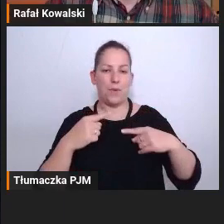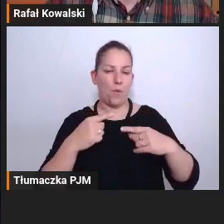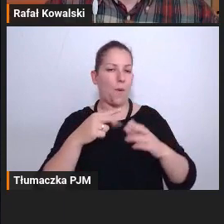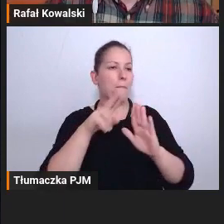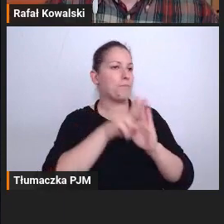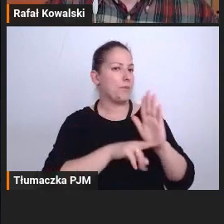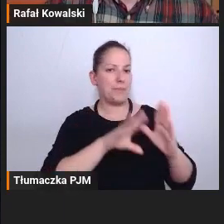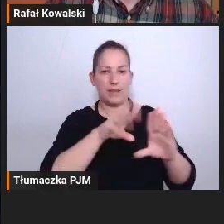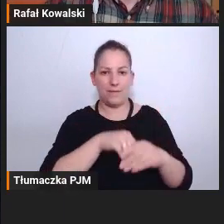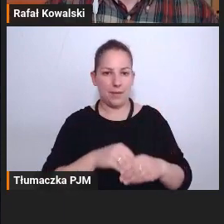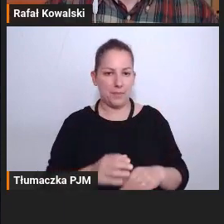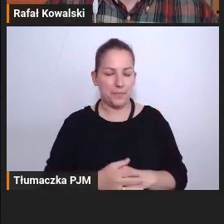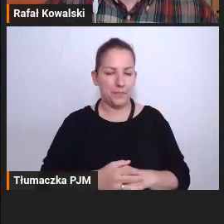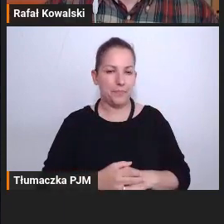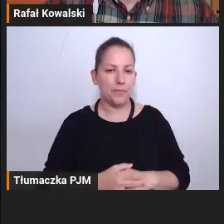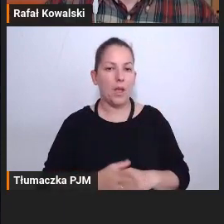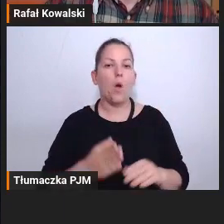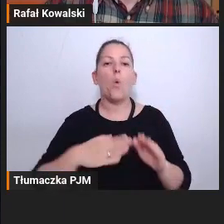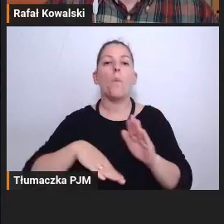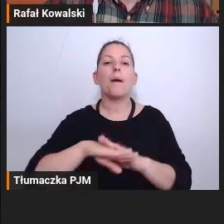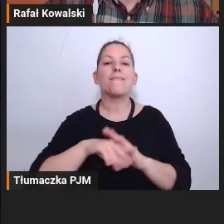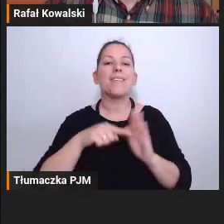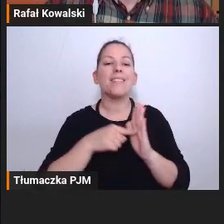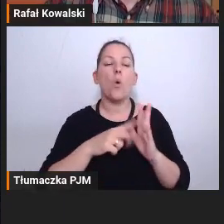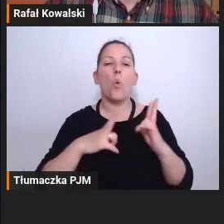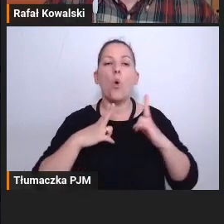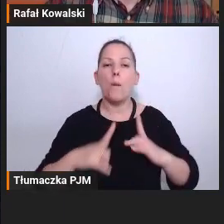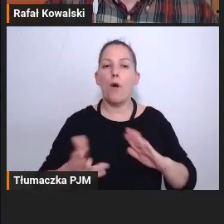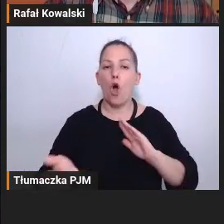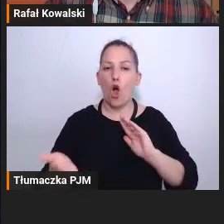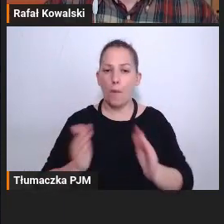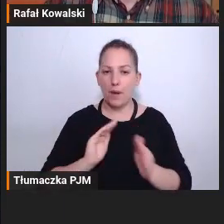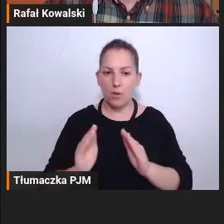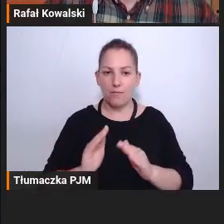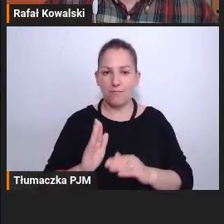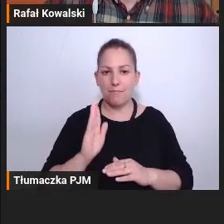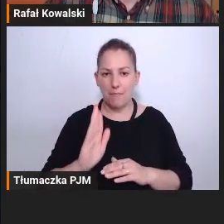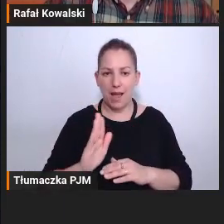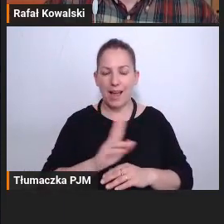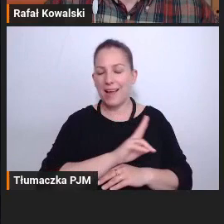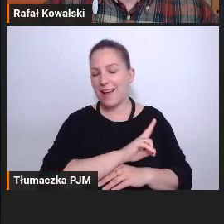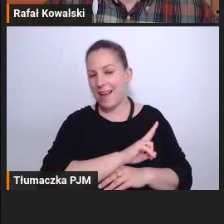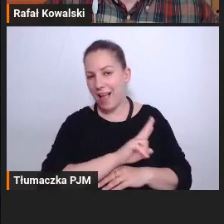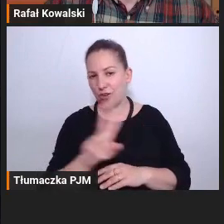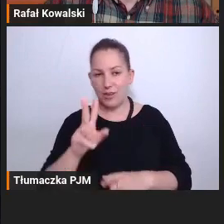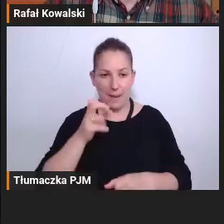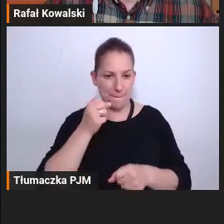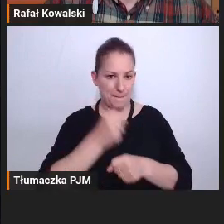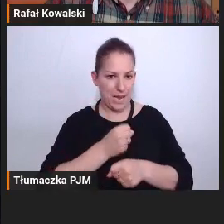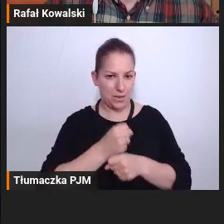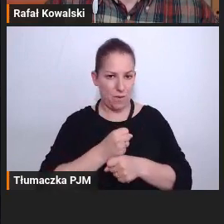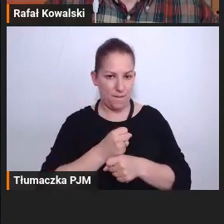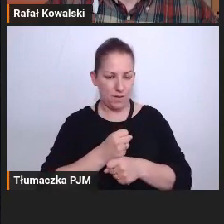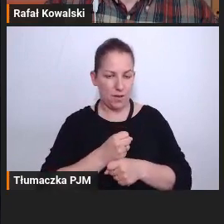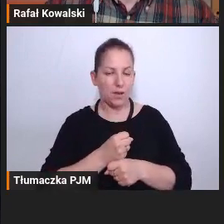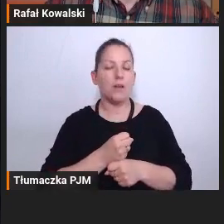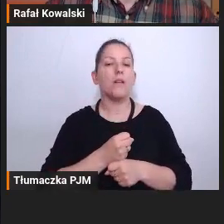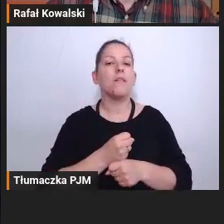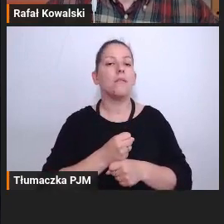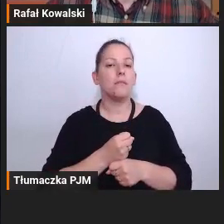przepisami. Uprawnienie do urlopu opiekuńczego ma każdy pracownik,